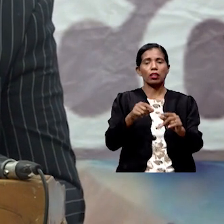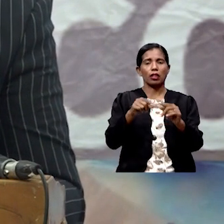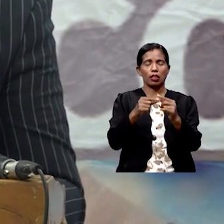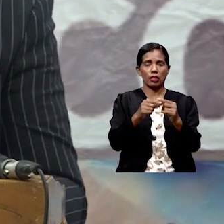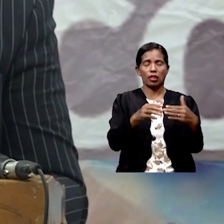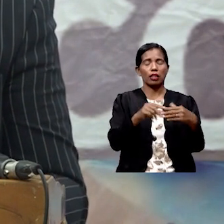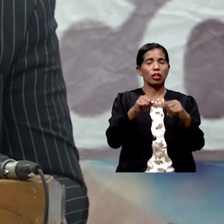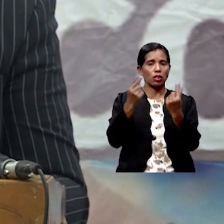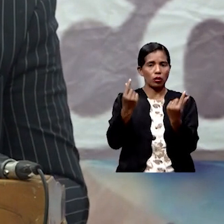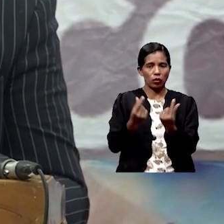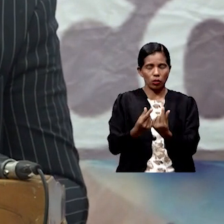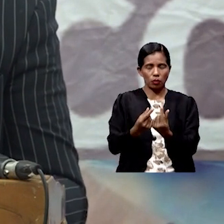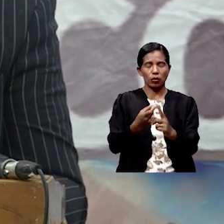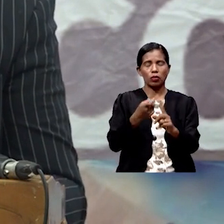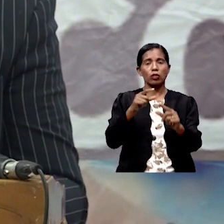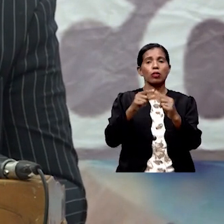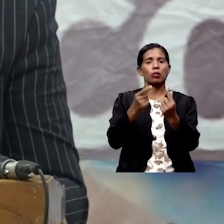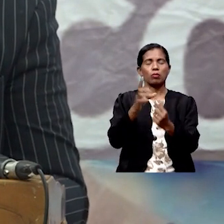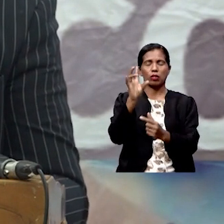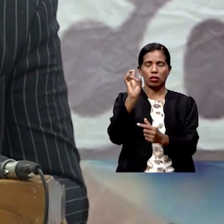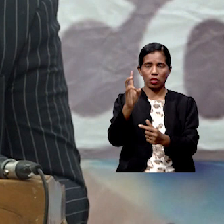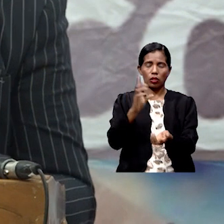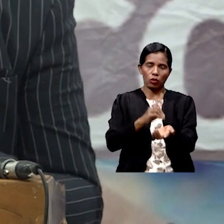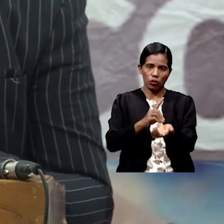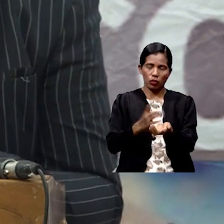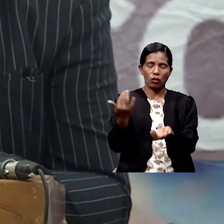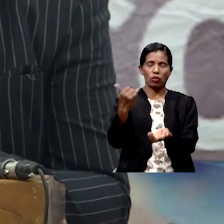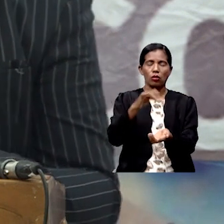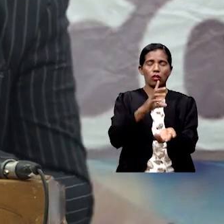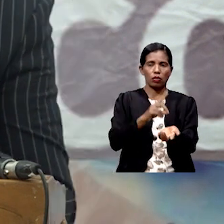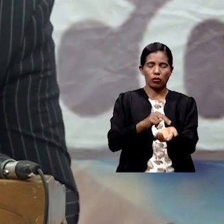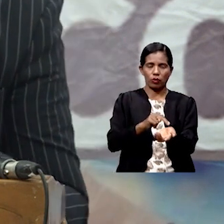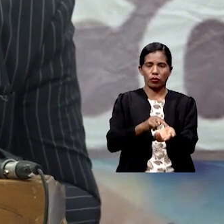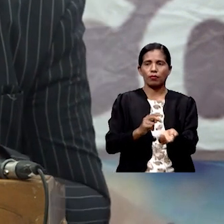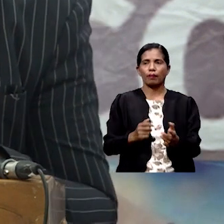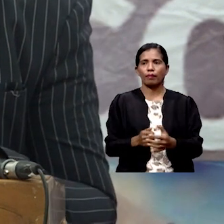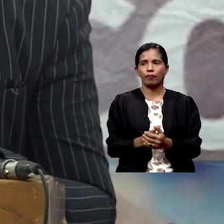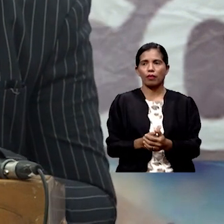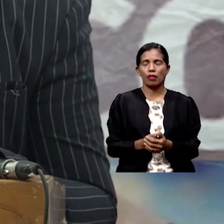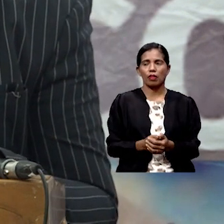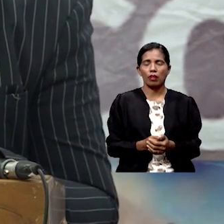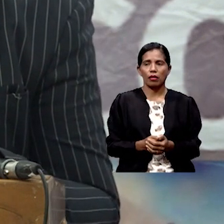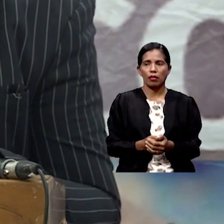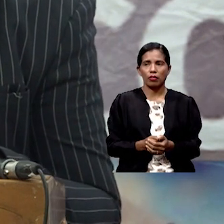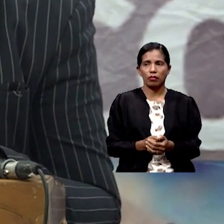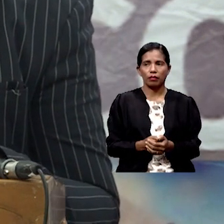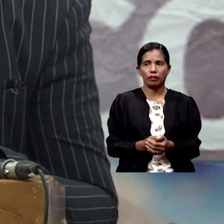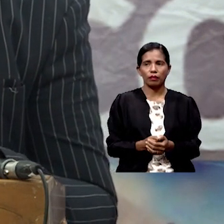itani ekipa husi pilar seti, medico sira, enfermeiro sira. Caso Omicron, provisoriamente